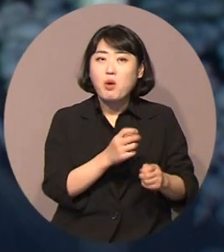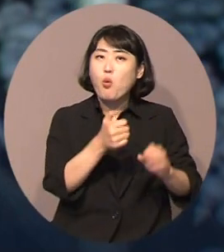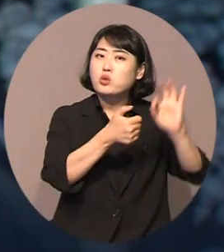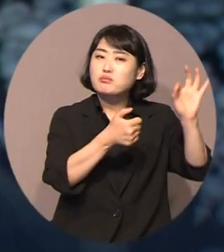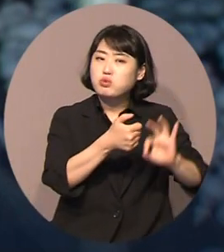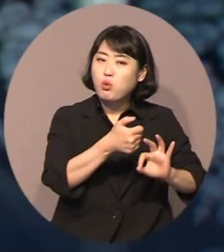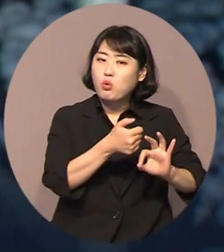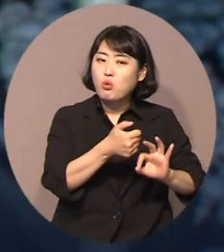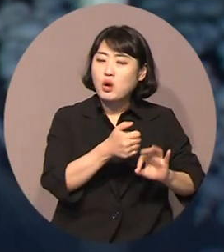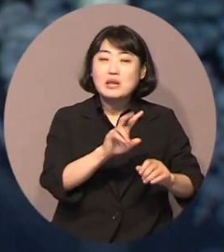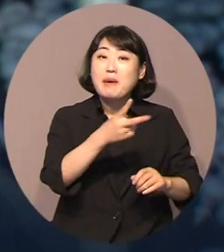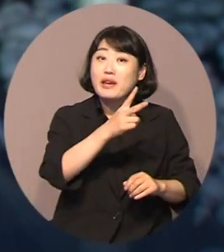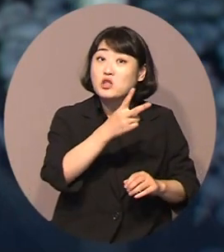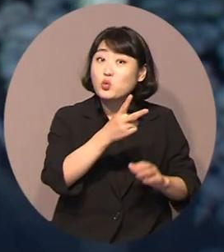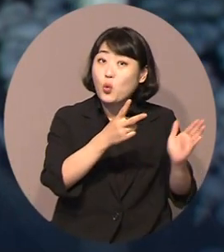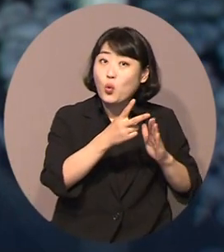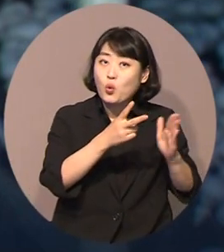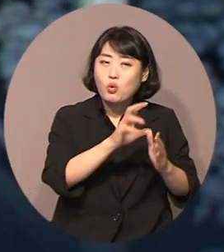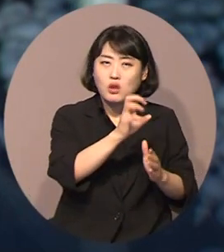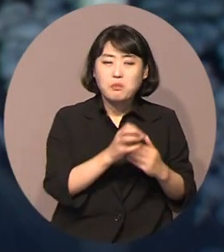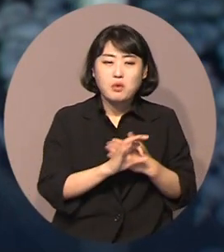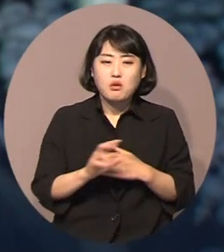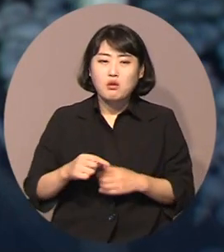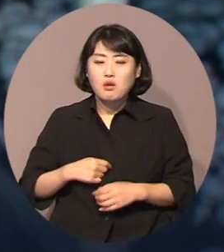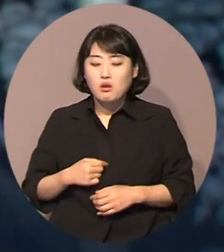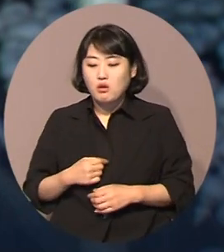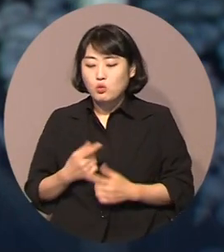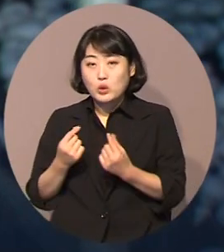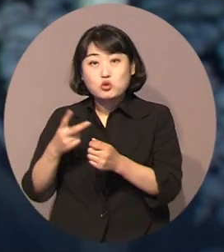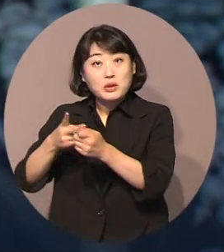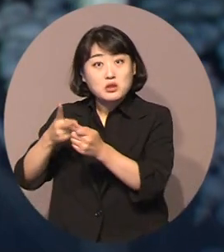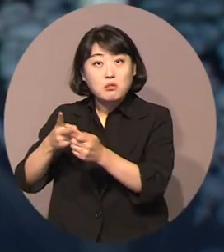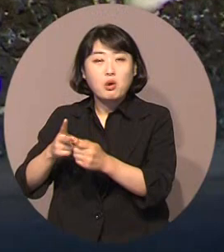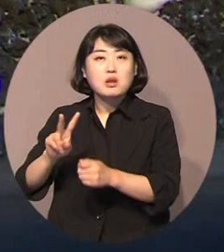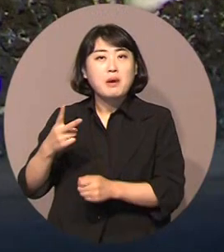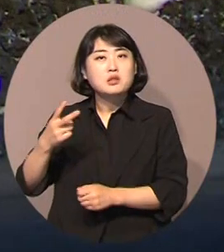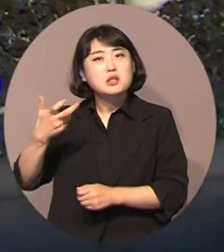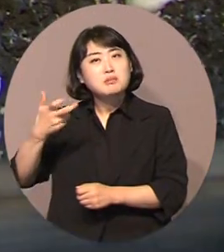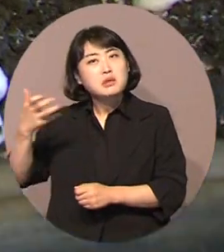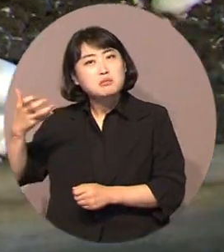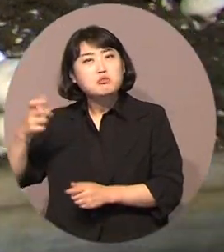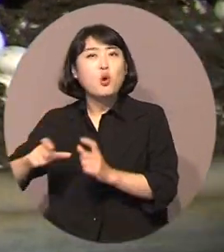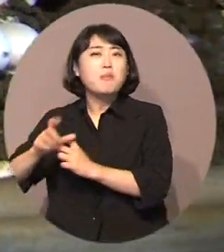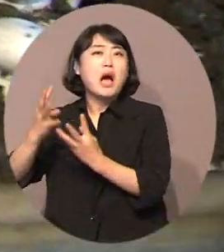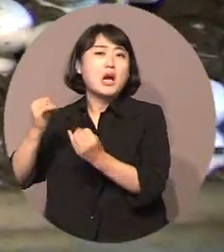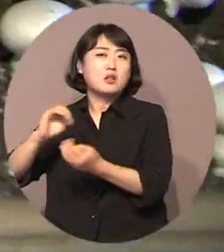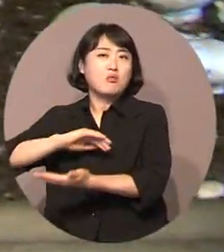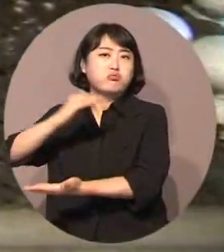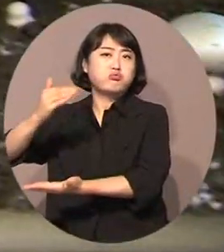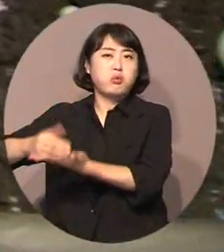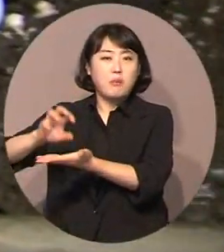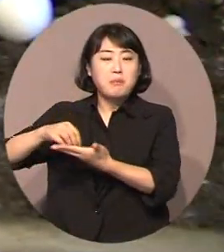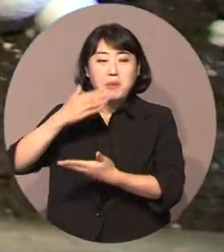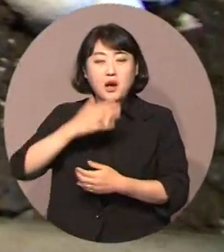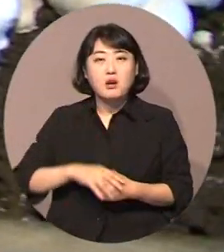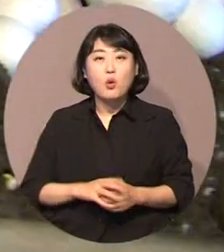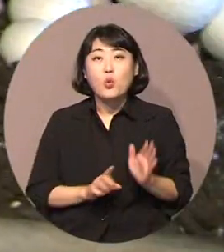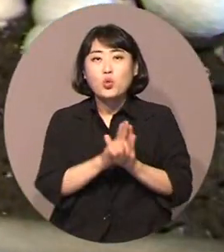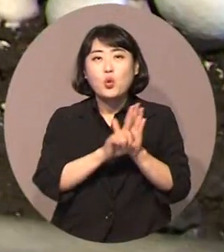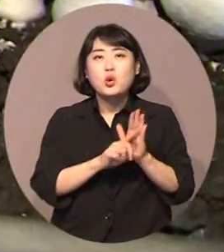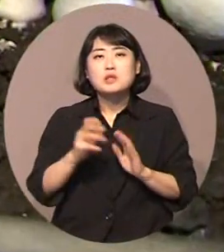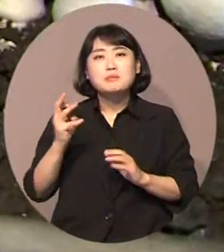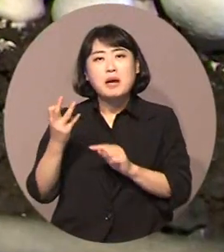이유기로 탔을 때 한 200 한 7,80개 따서 생산성이 좋고 생육 온도 범위도 13도에서